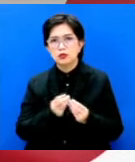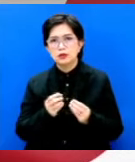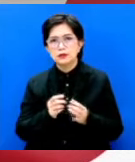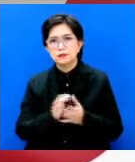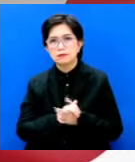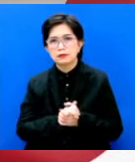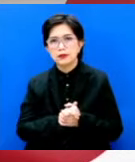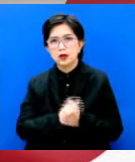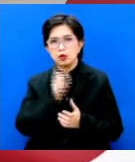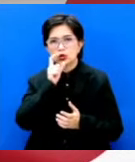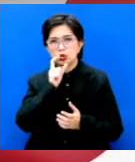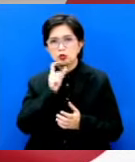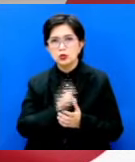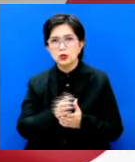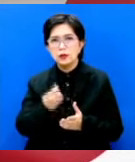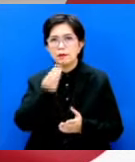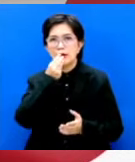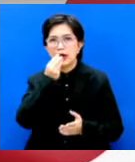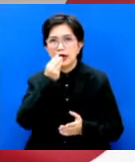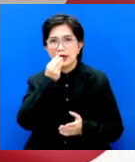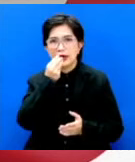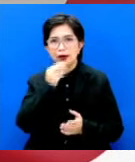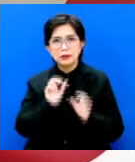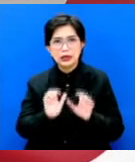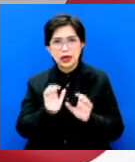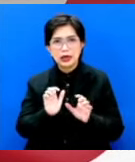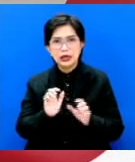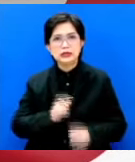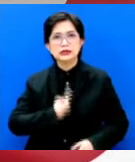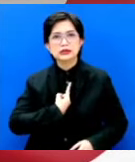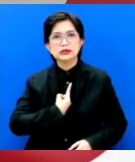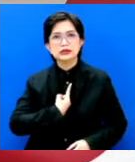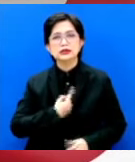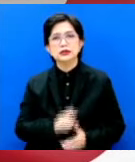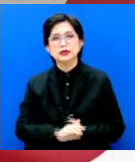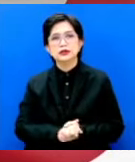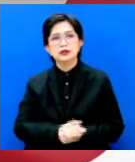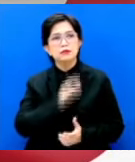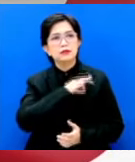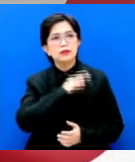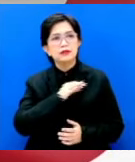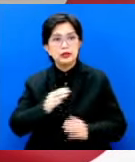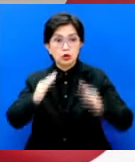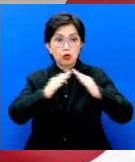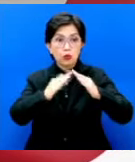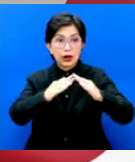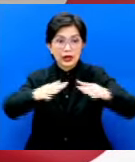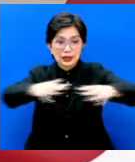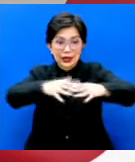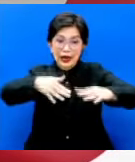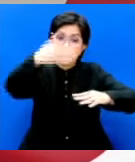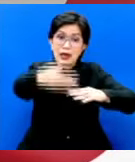tingkatrumahtanggaterkecil.Kamijugaakan memanfaatkanhalamanrumahkamiuntukmeningkatkan